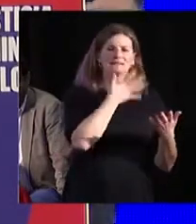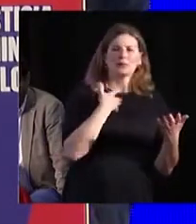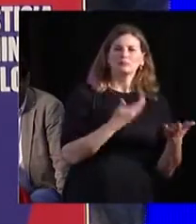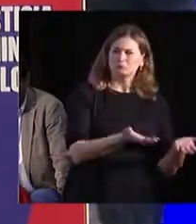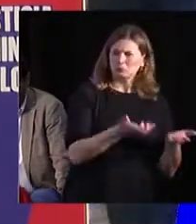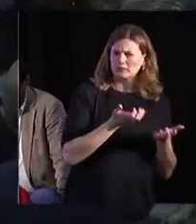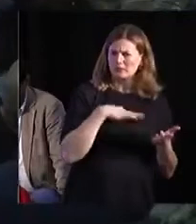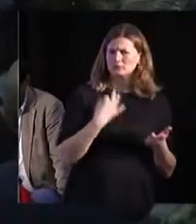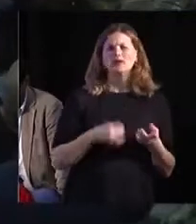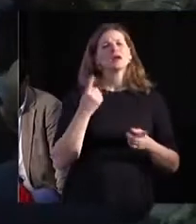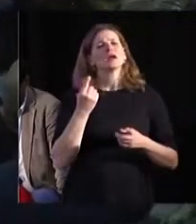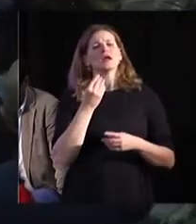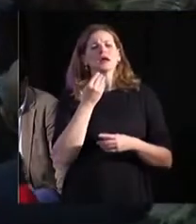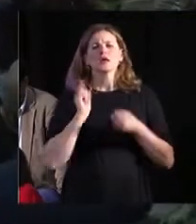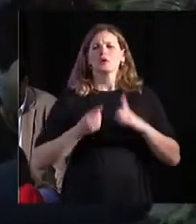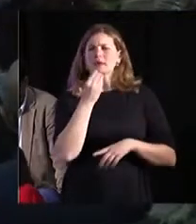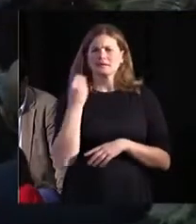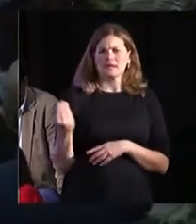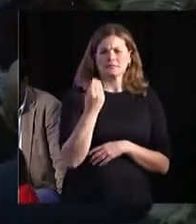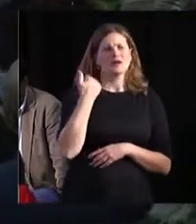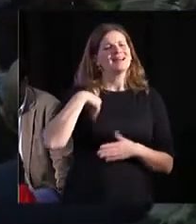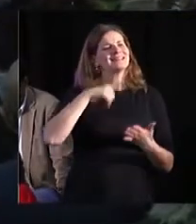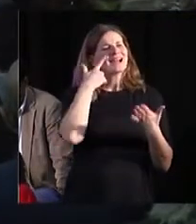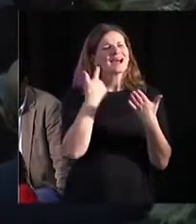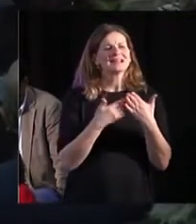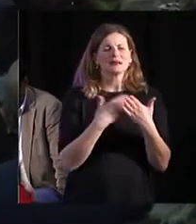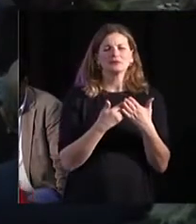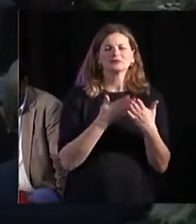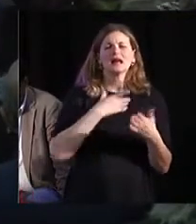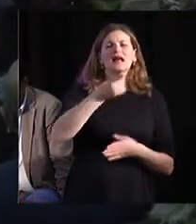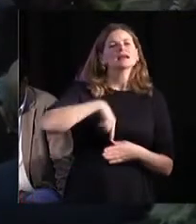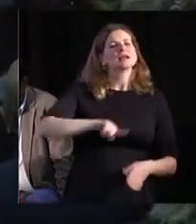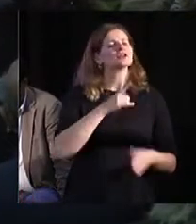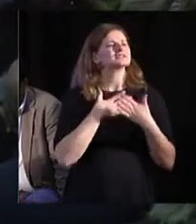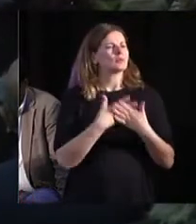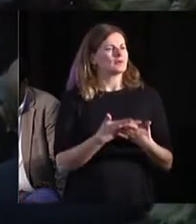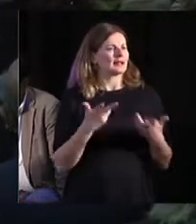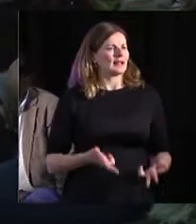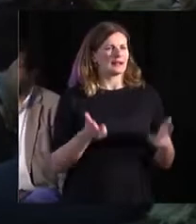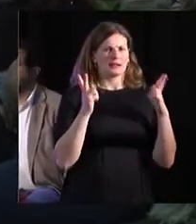podíem governar millor. I hem demostrat la nostra voluntat de ser lliures,